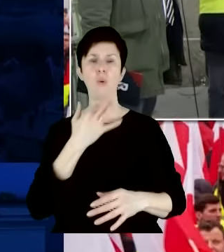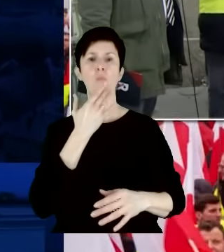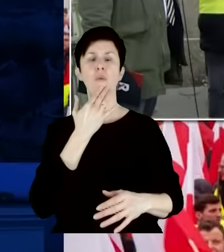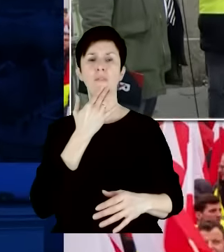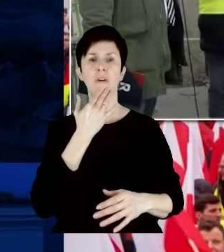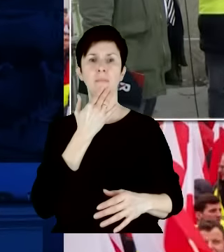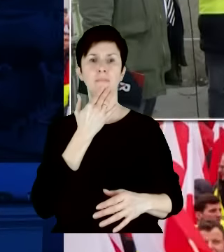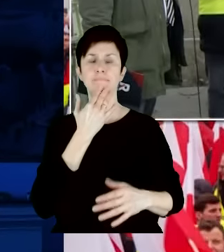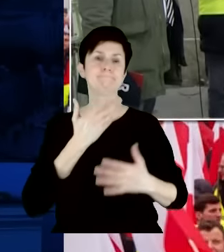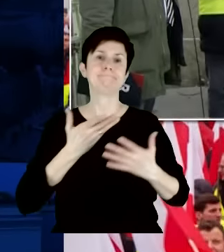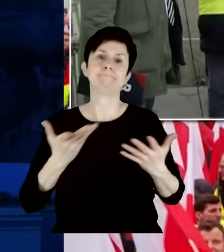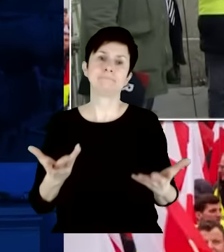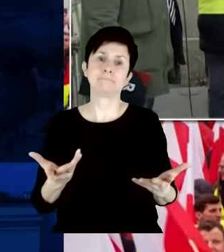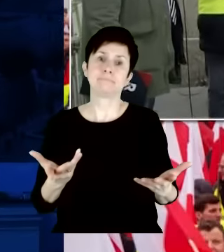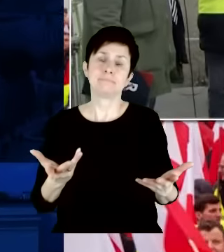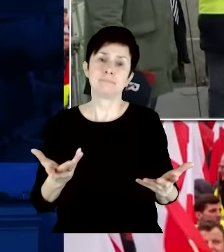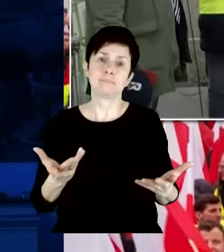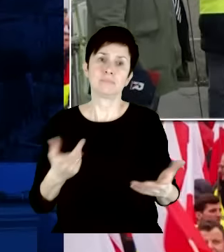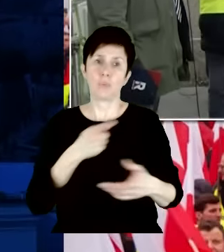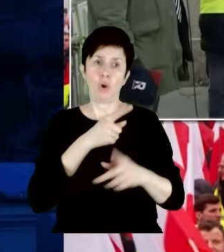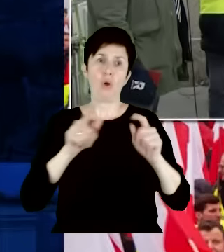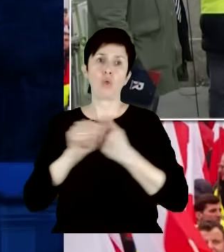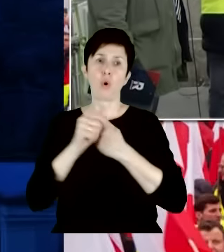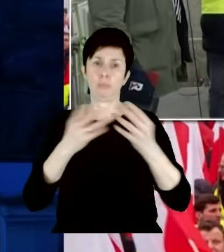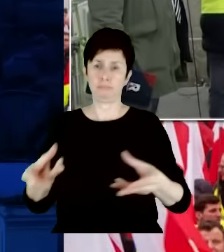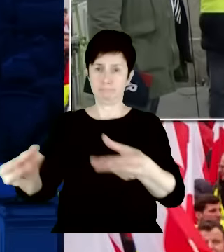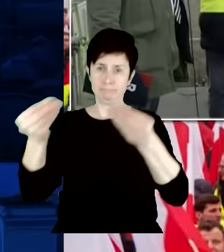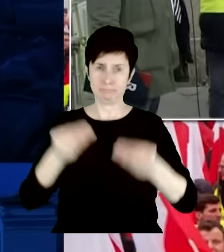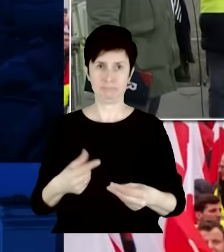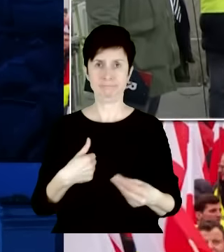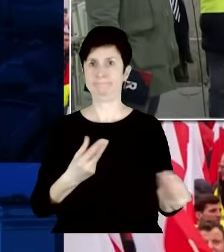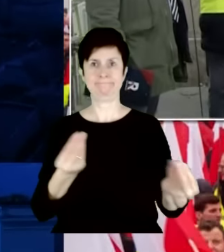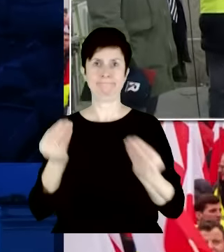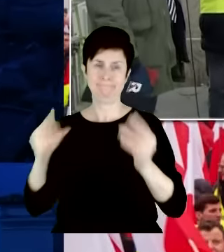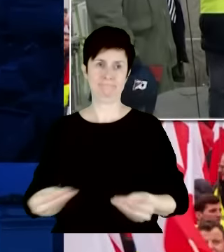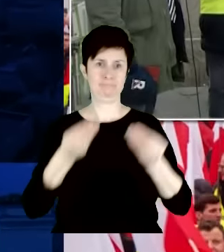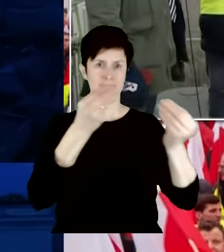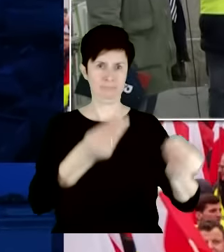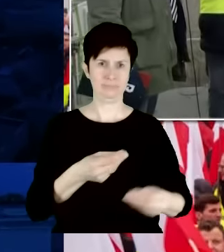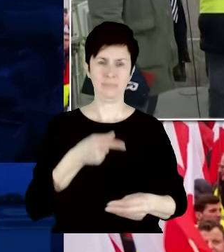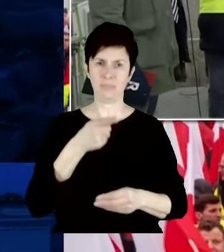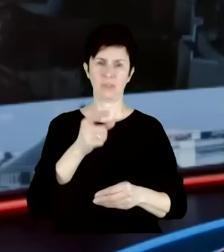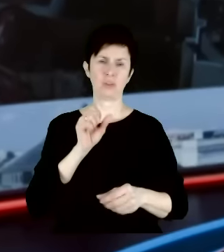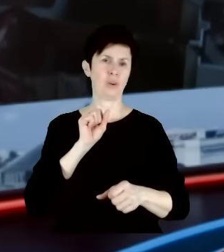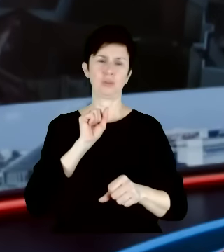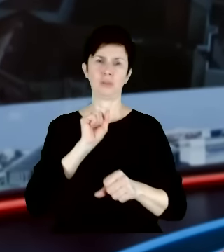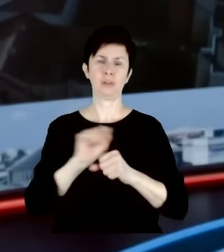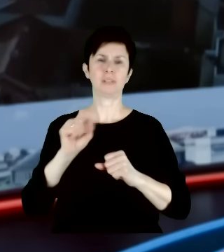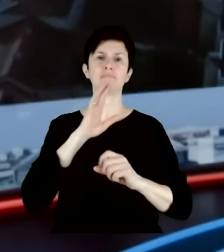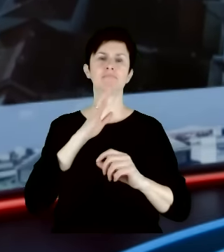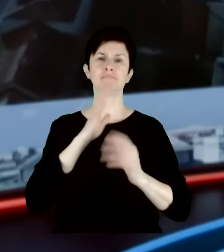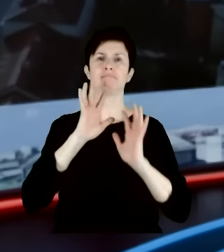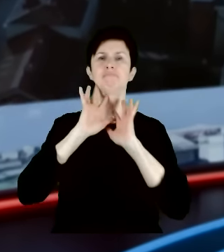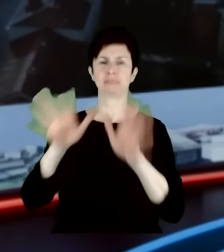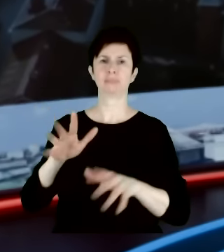pani powiedziała, że no niestety, ale tylko ona może to przyjąć. No zostawiliśmy tą petycję, ale to jest gardzenie polskim rolnikiem.